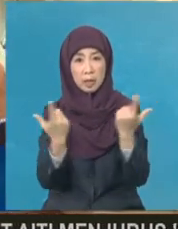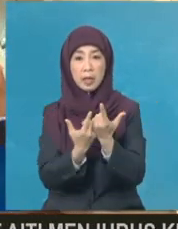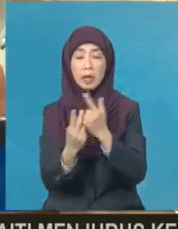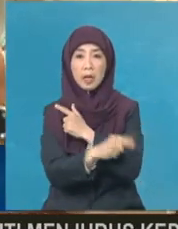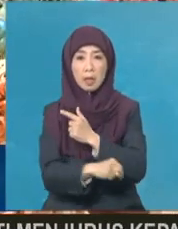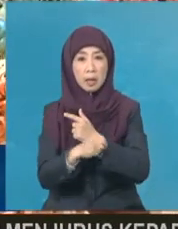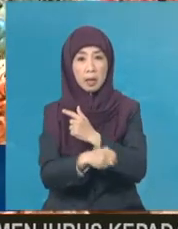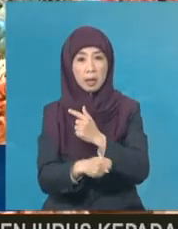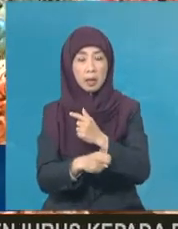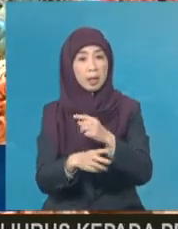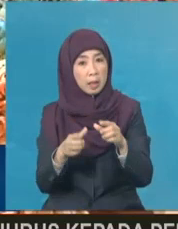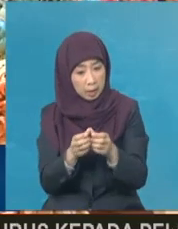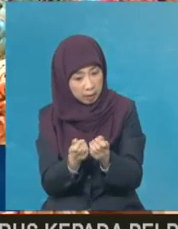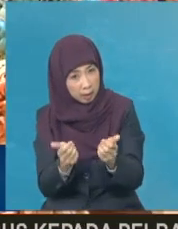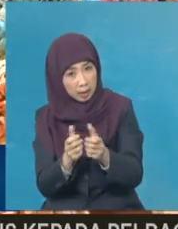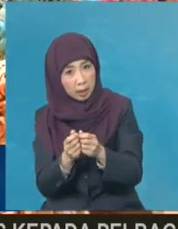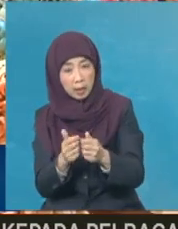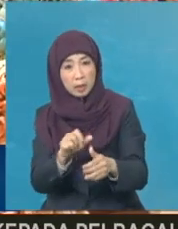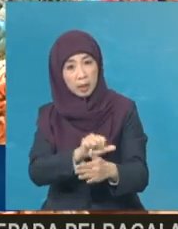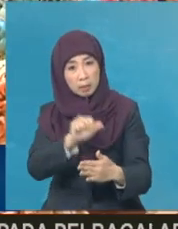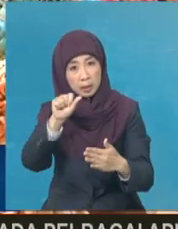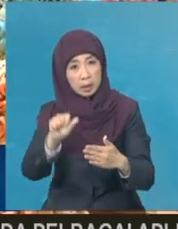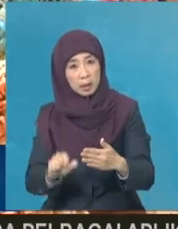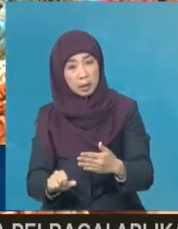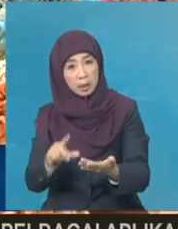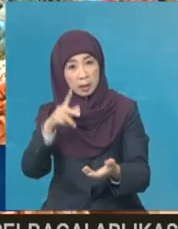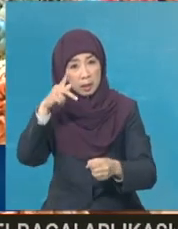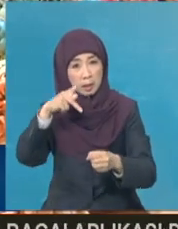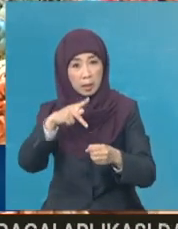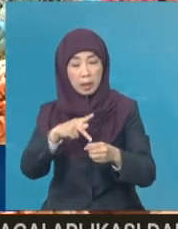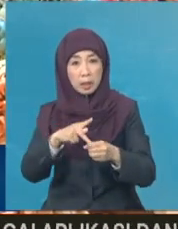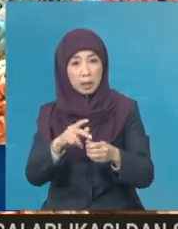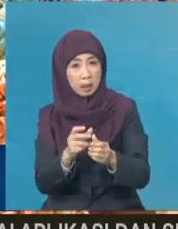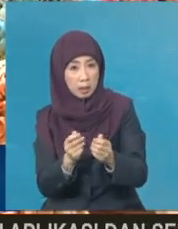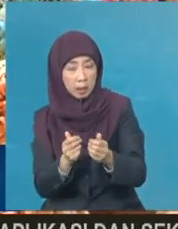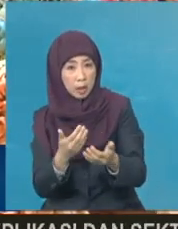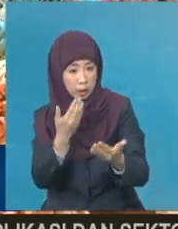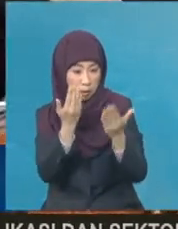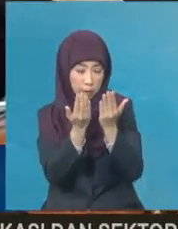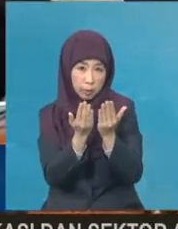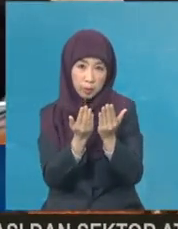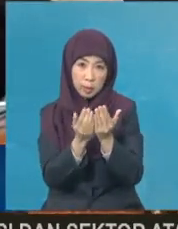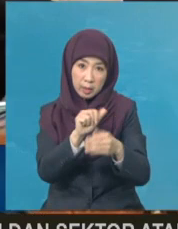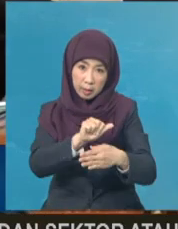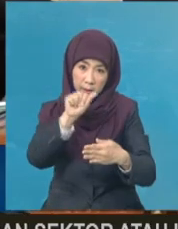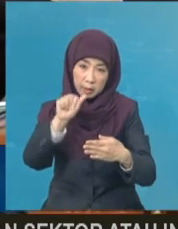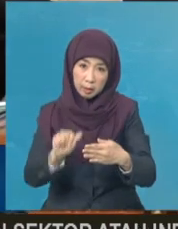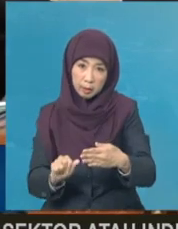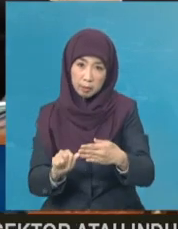disusuli dengan bacaan ayat lazim dari peserta khatam diikuti dengan bacaan tahtim dan doa khatam